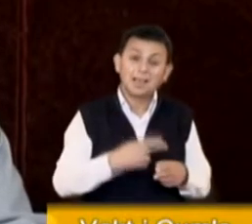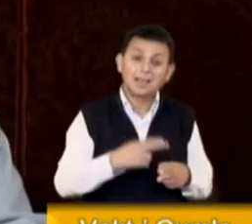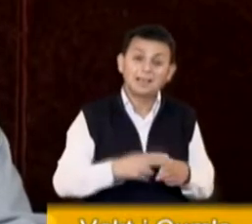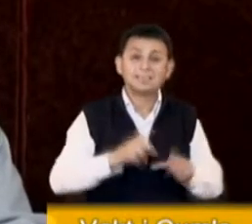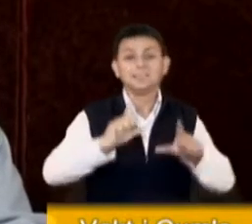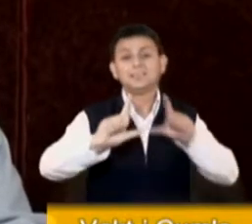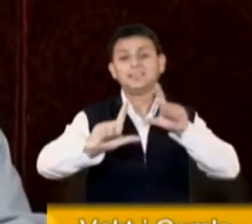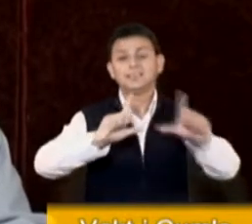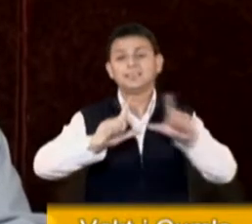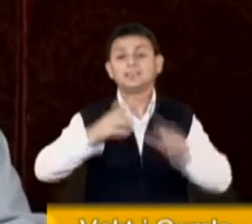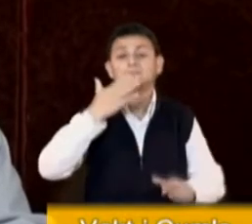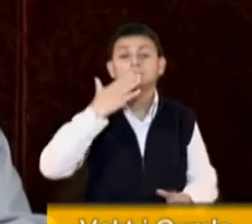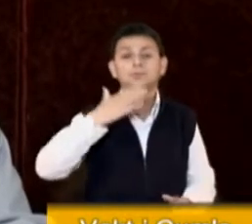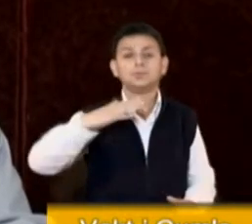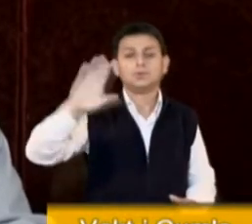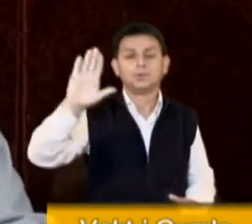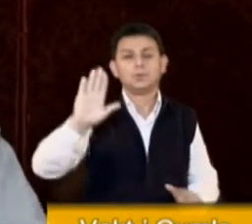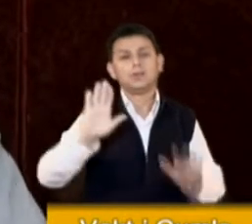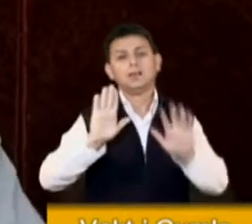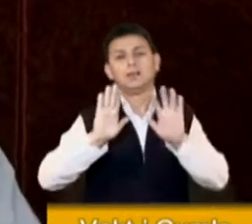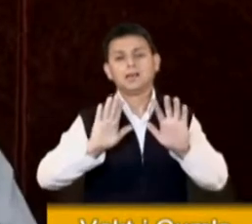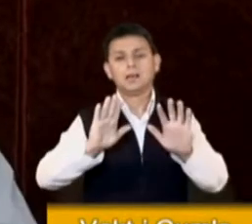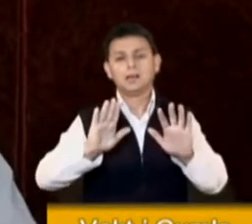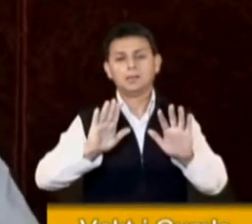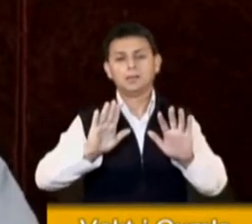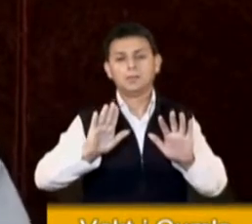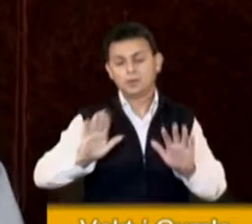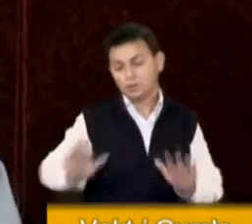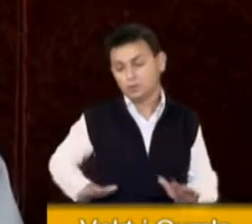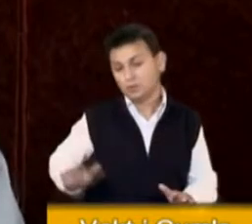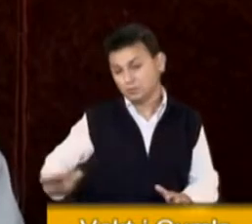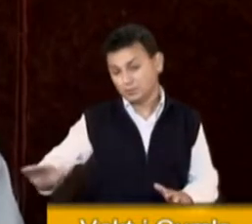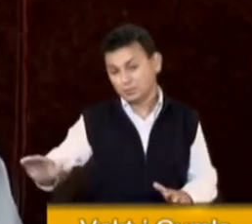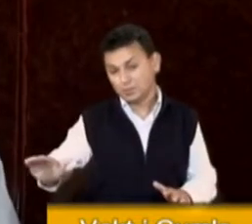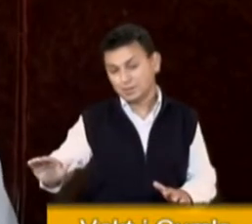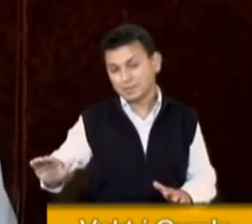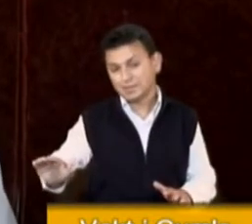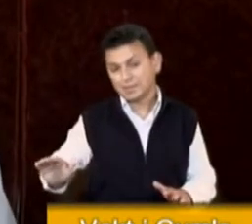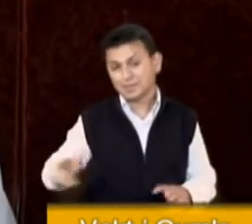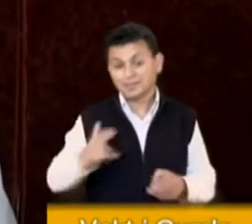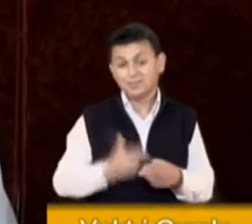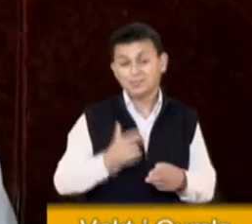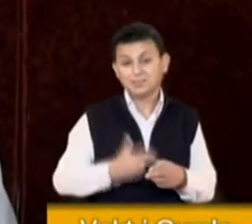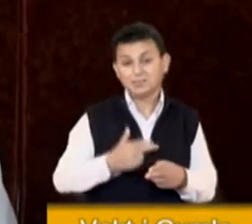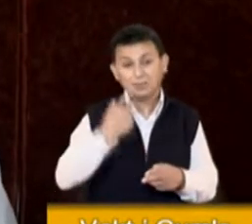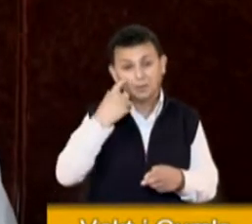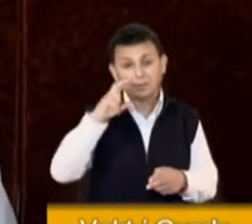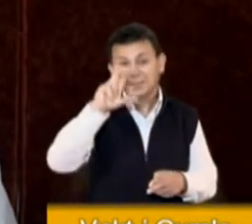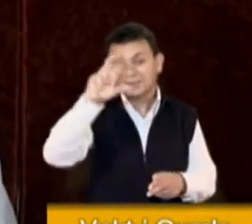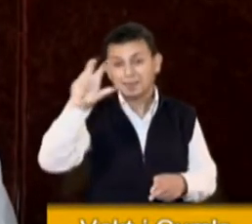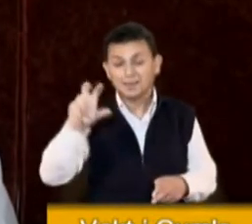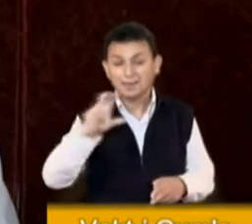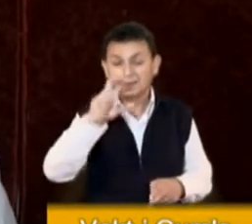çocuklara, çocuklarıma, evlatlarıma çabuk nazar değiyor, çabuk göz geçiyor, isabetül